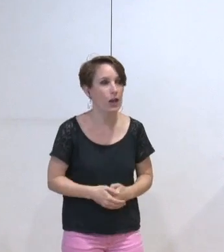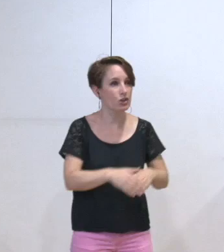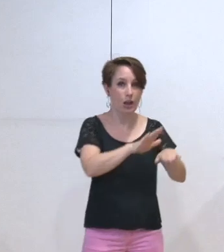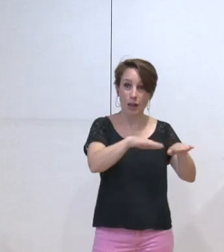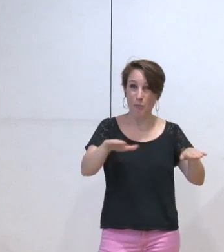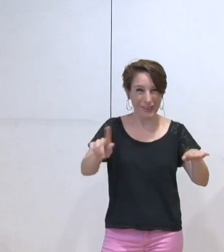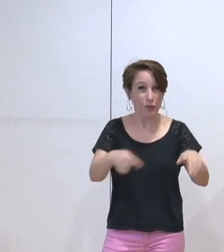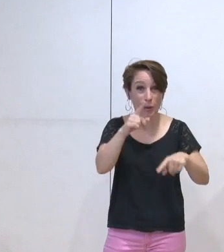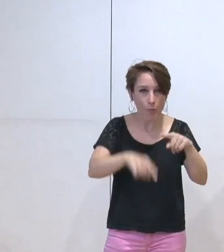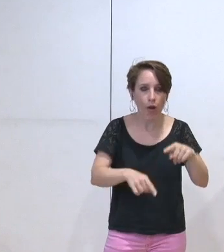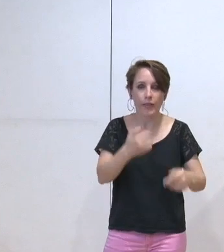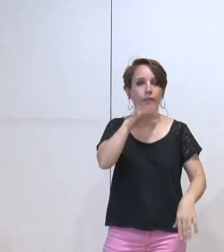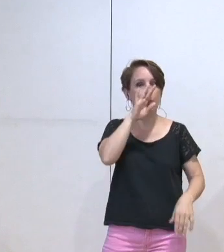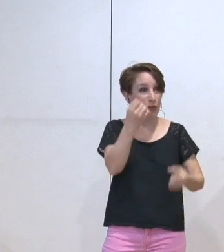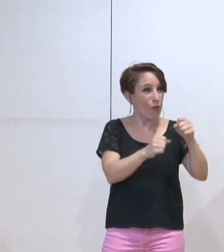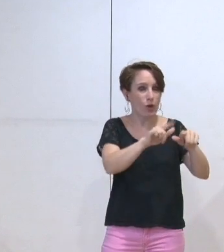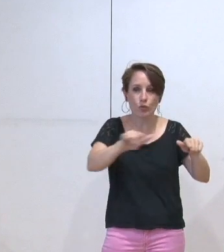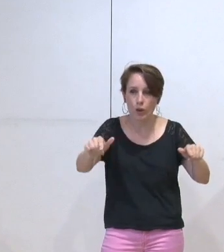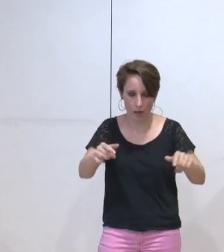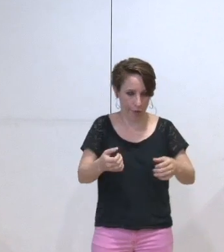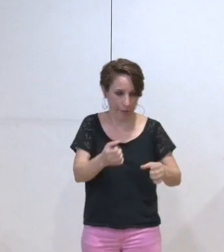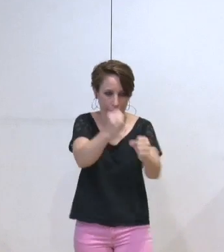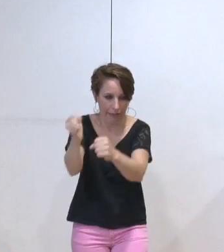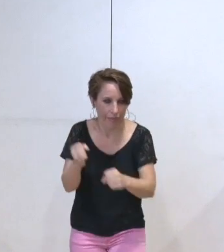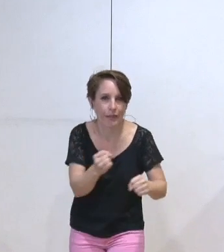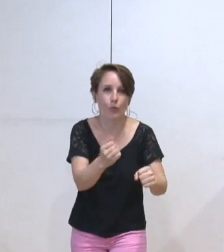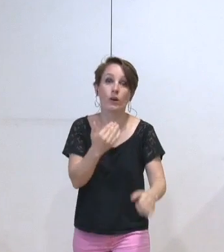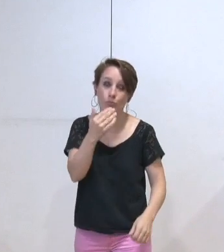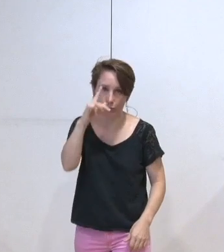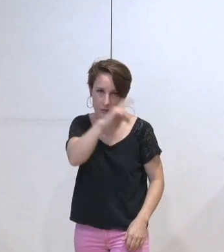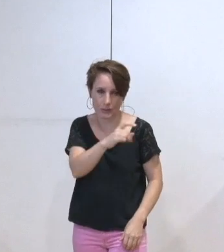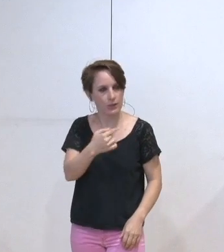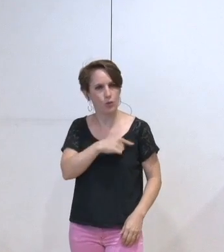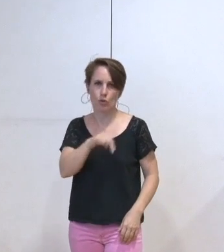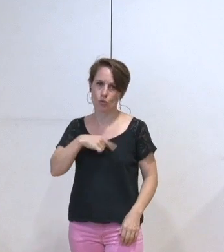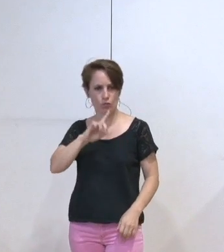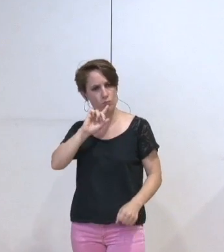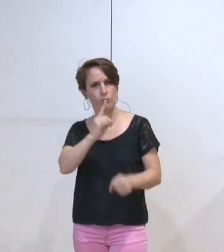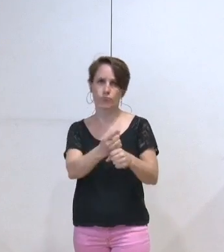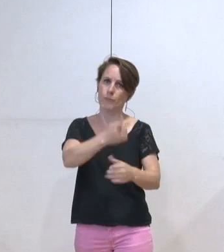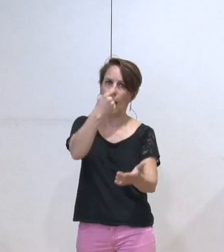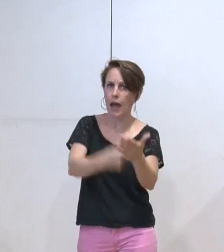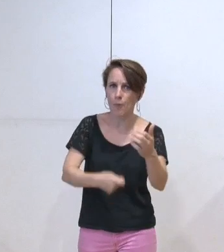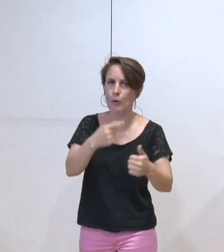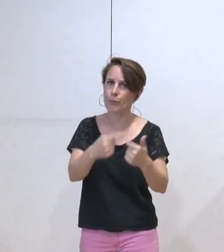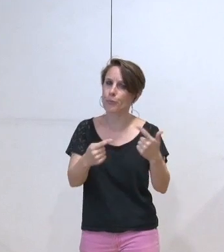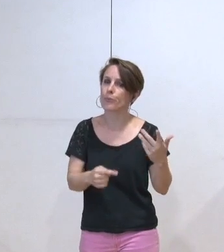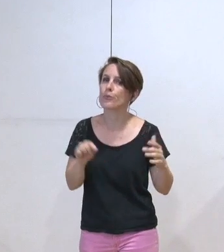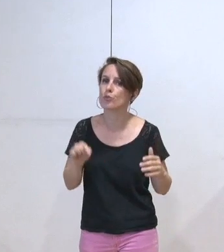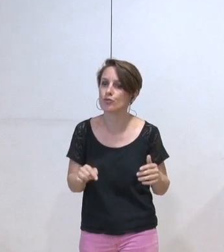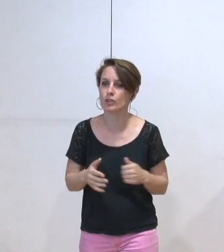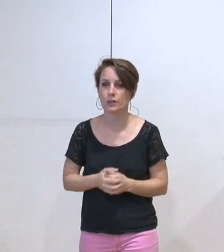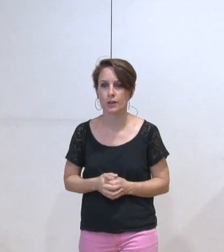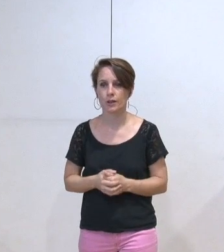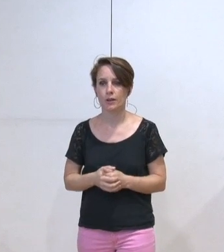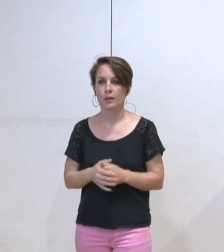véhicules de propreté et là aussi nous avons commencé au mois de juillet à sévir sur cet aspect du stationnement euh interdit le mésusage des